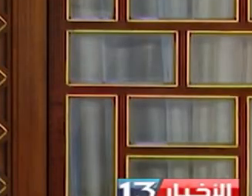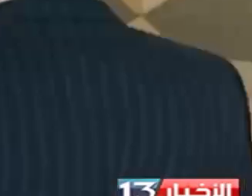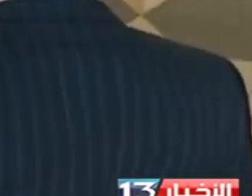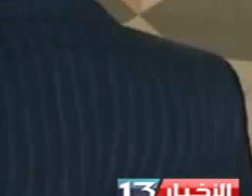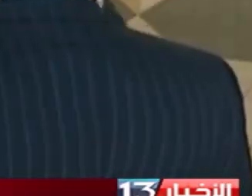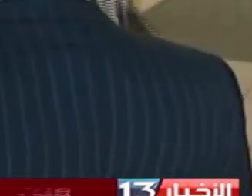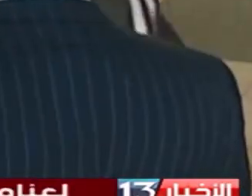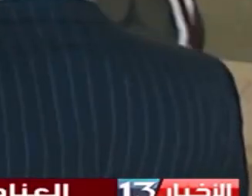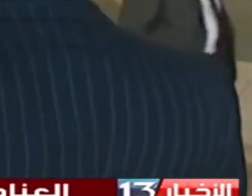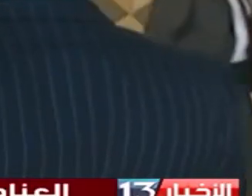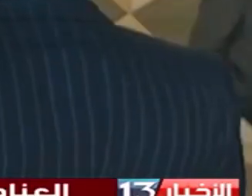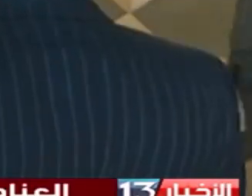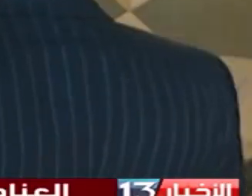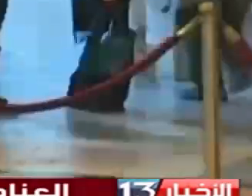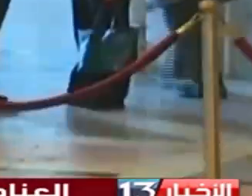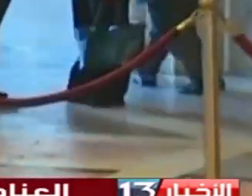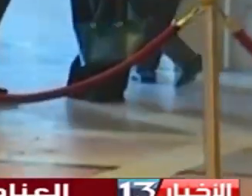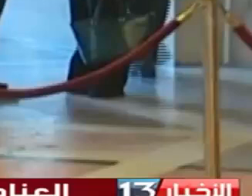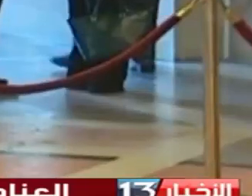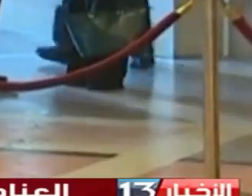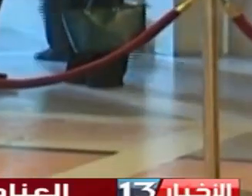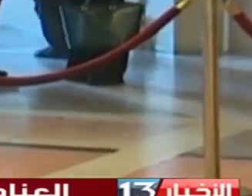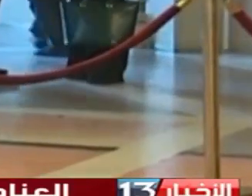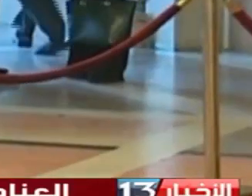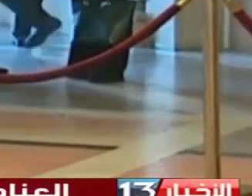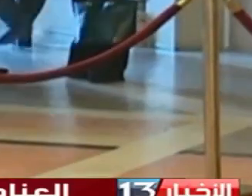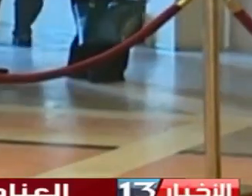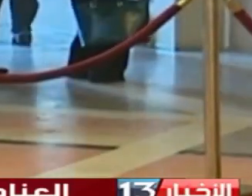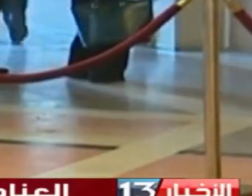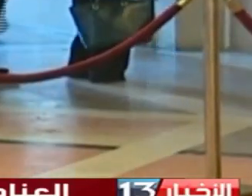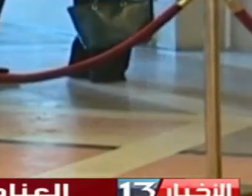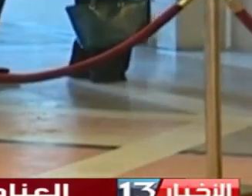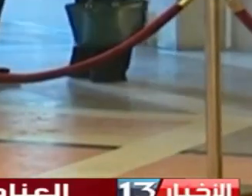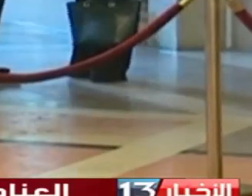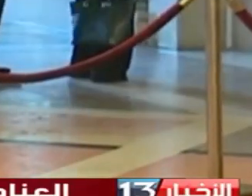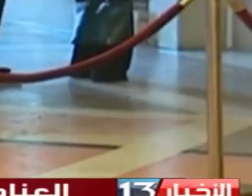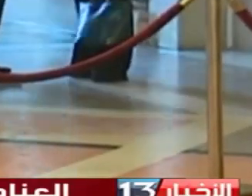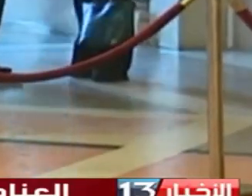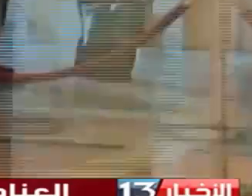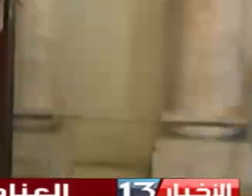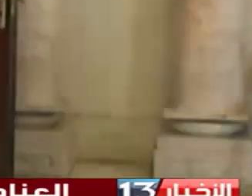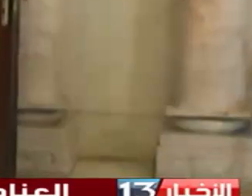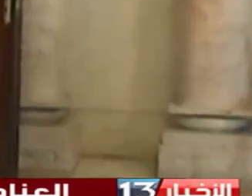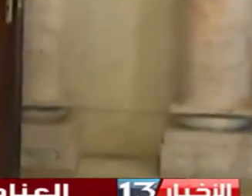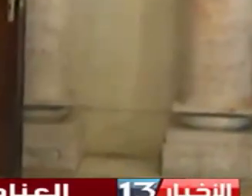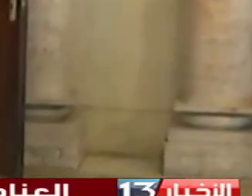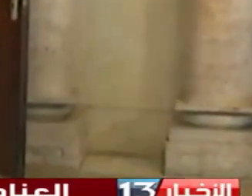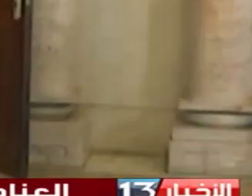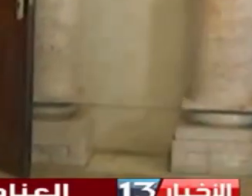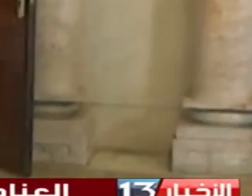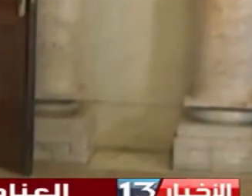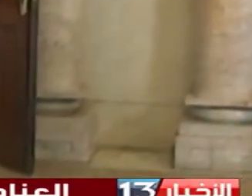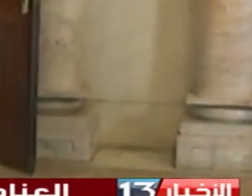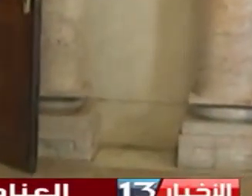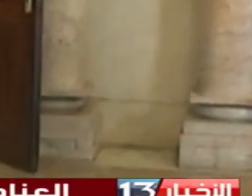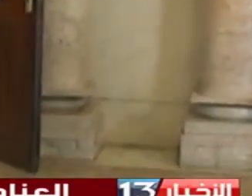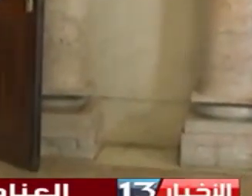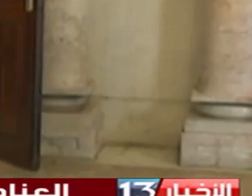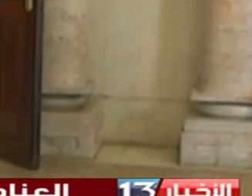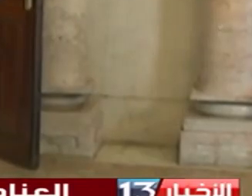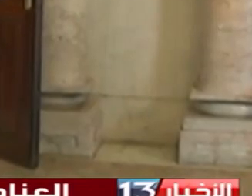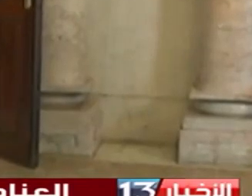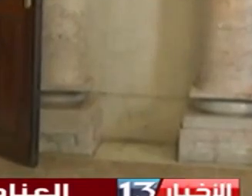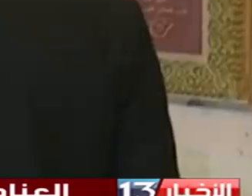انتهاء المهله التي اقر رئيس الجمهوريه للاحزاب والائتلافات والكتل النيابيه لتقييم اقتراحات ها بشان شخصي الا قبل